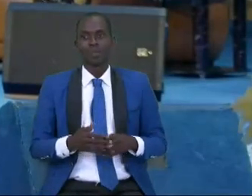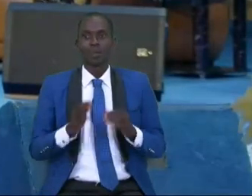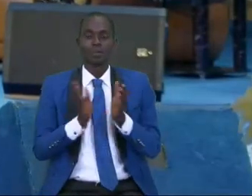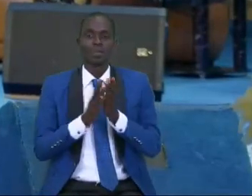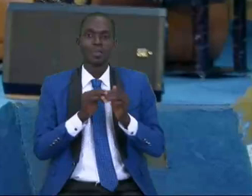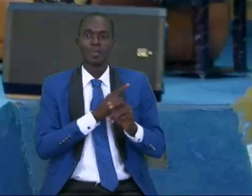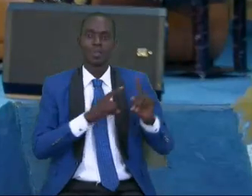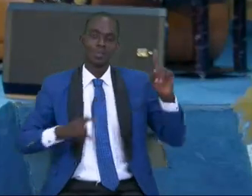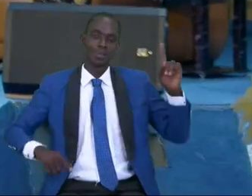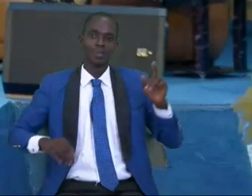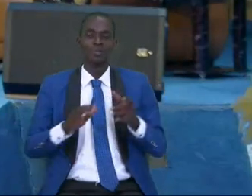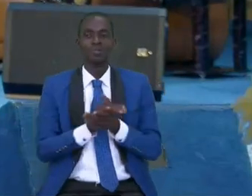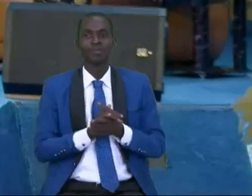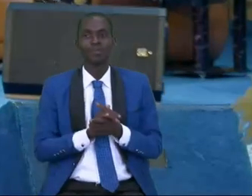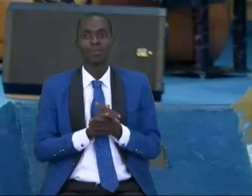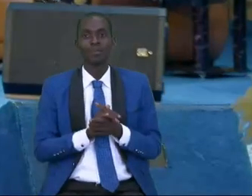Gloire à Dieu.